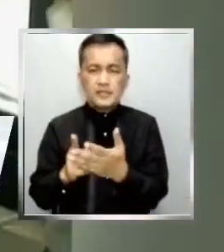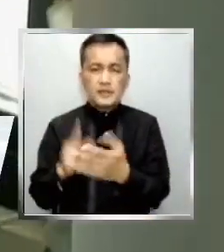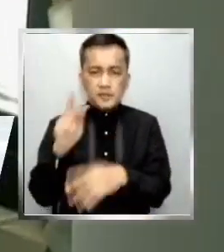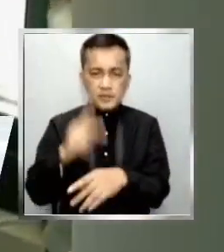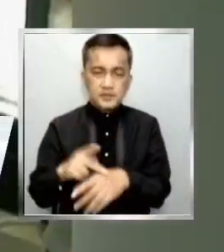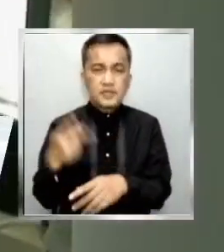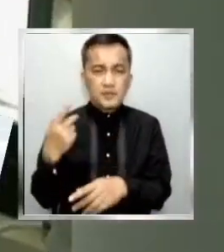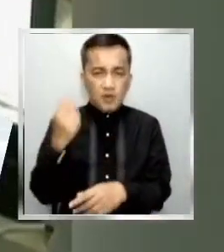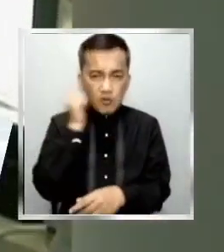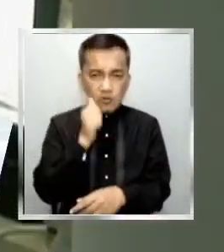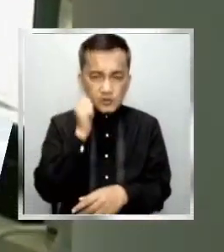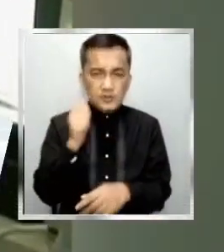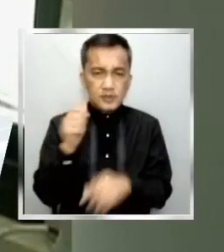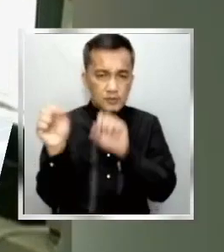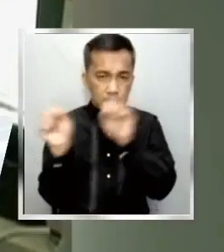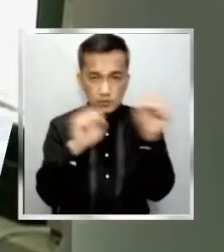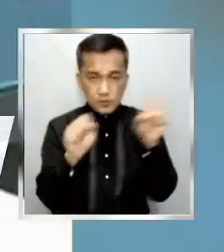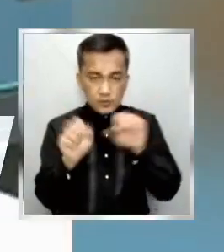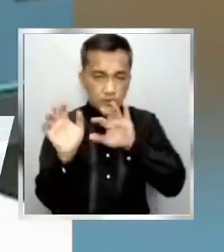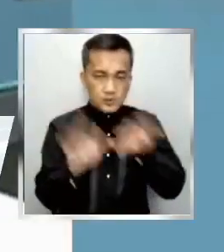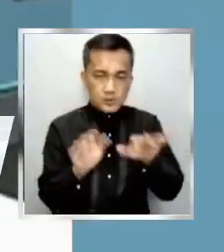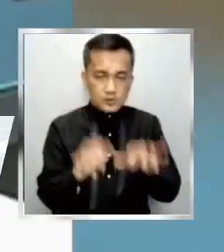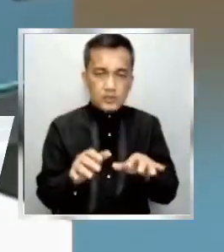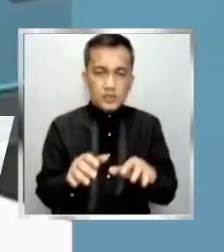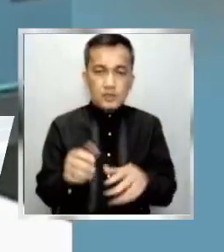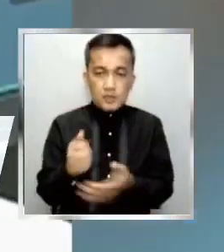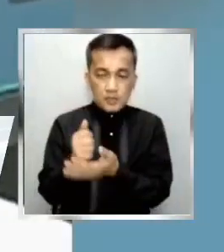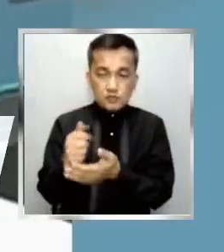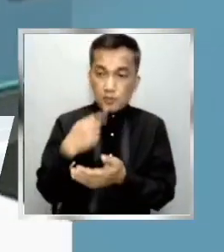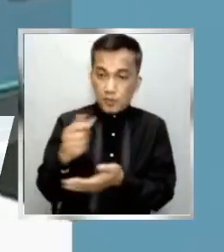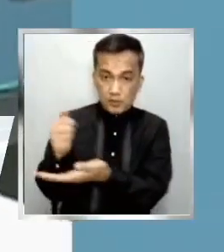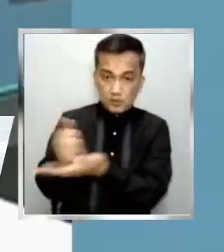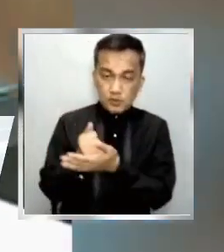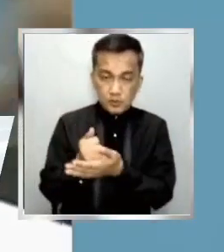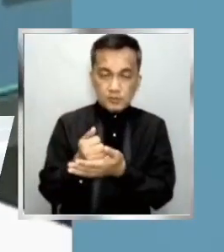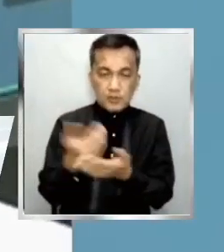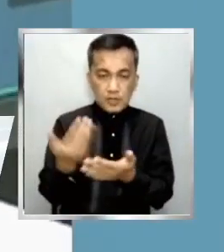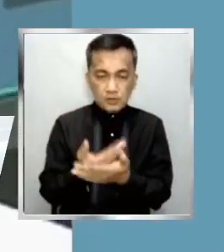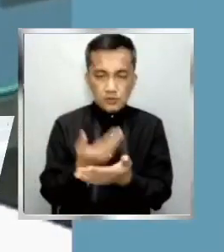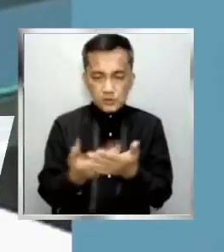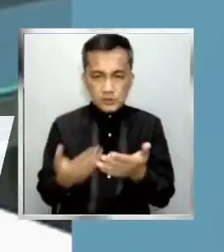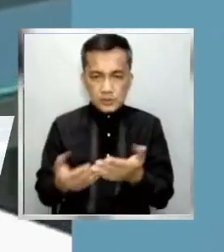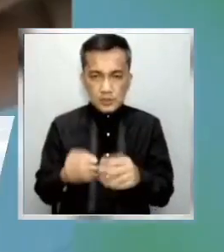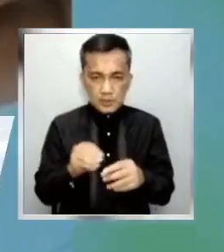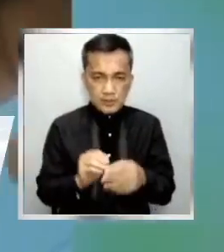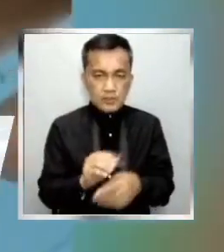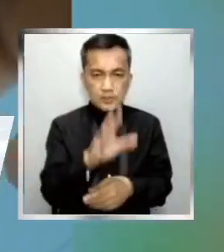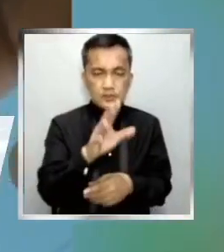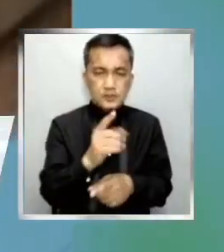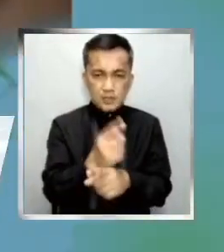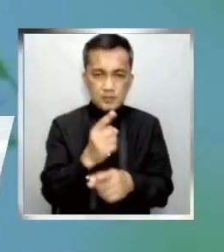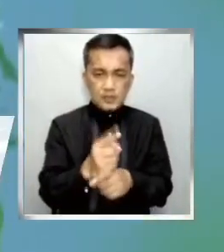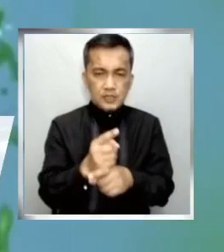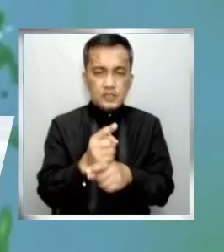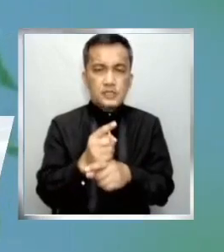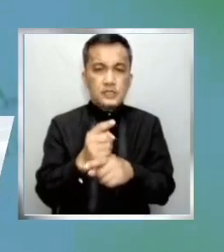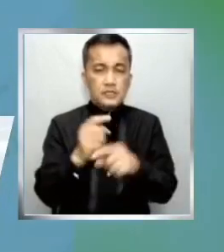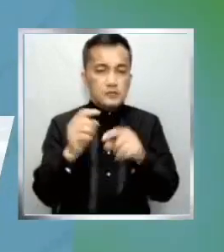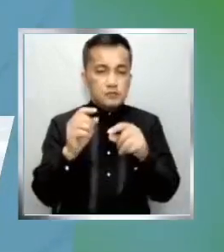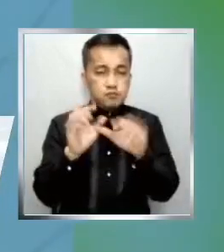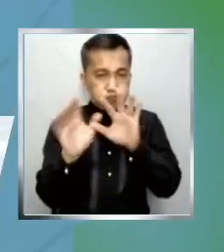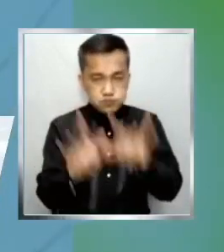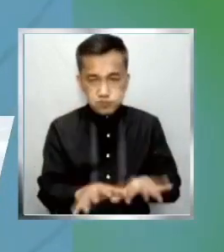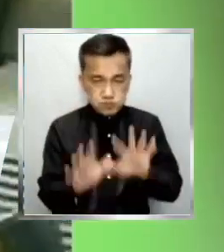PAGASA, makakatulong din ang bagong kagamitan sa pagpapalabas ng accurate thunderstorm at heavy rainfall warnings sa mga